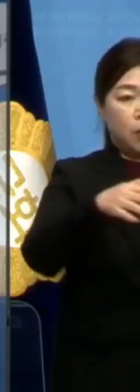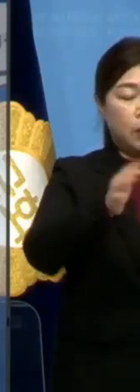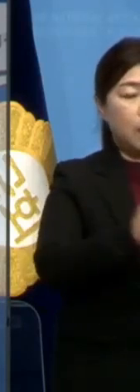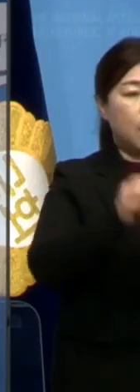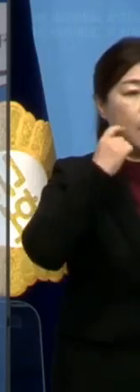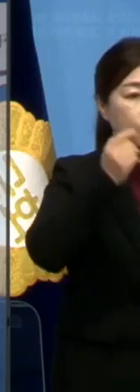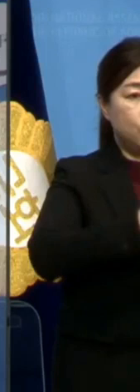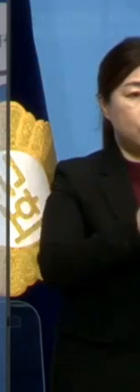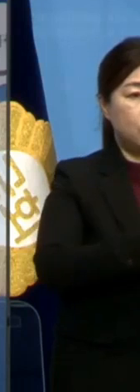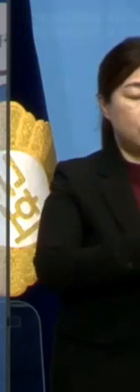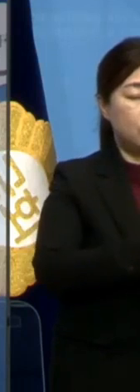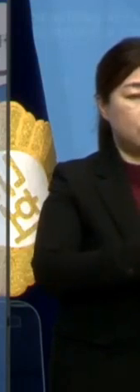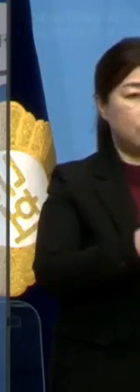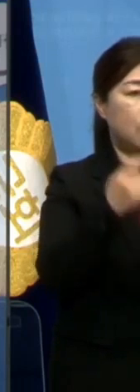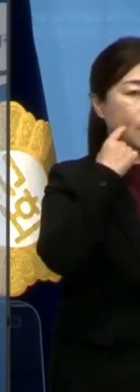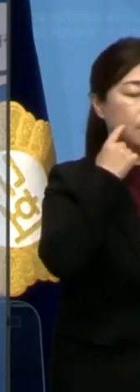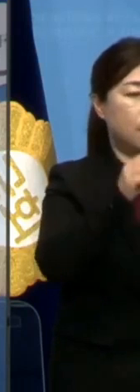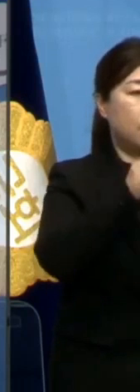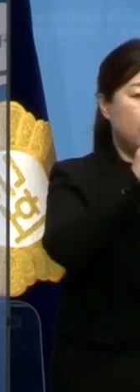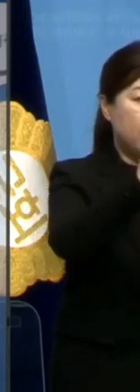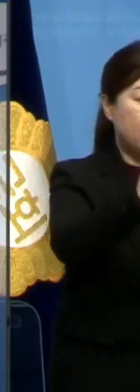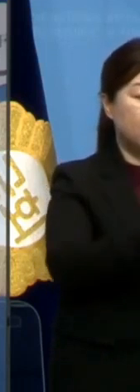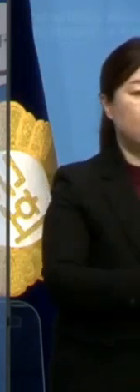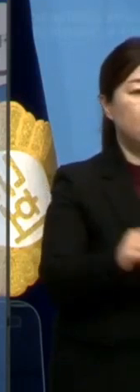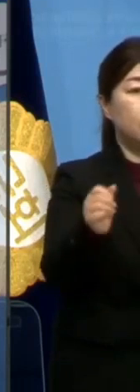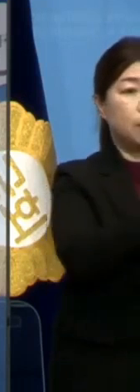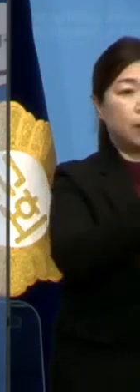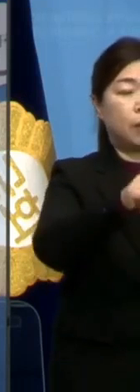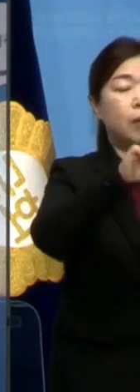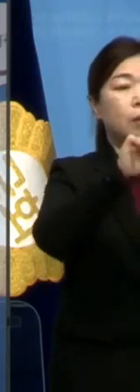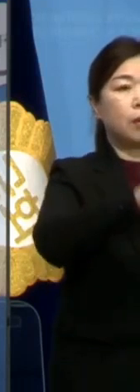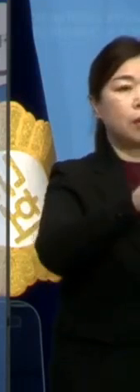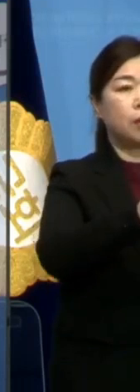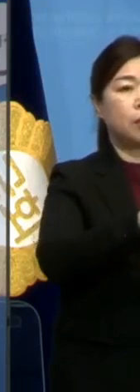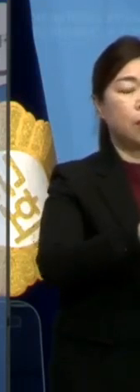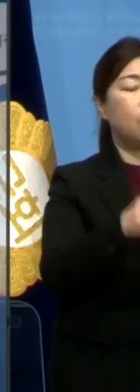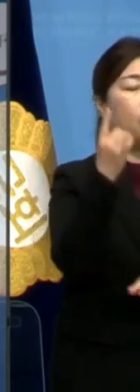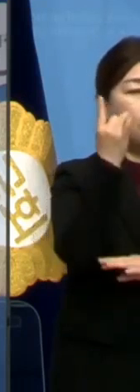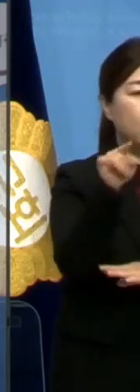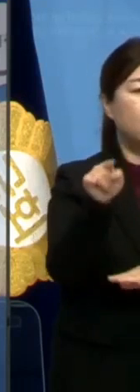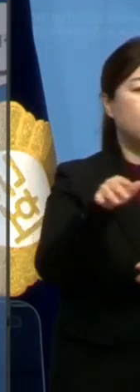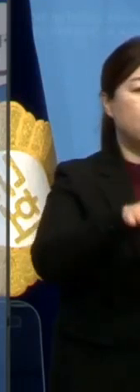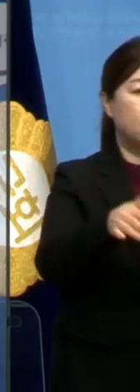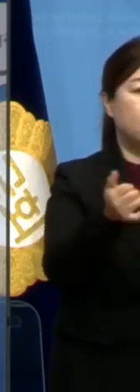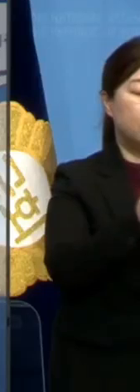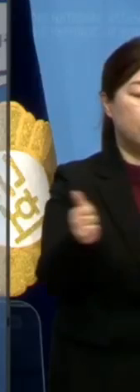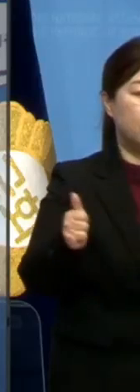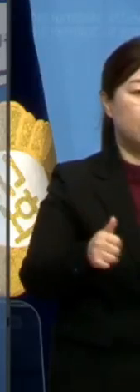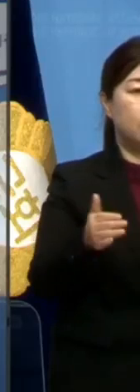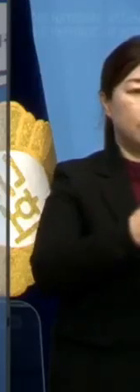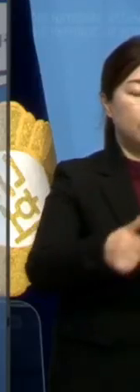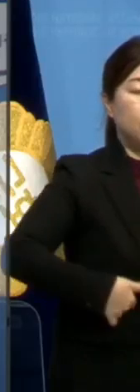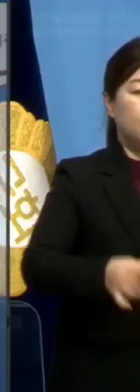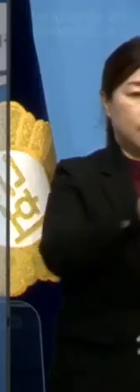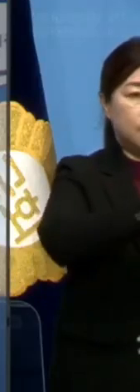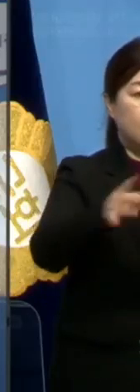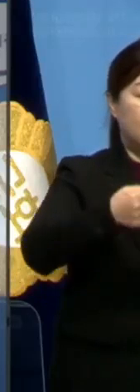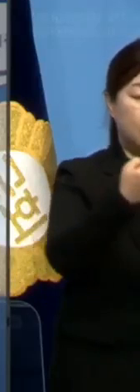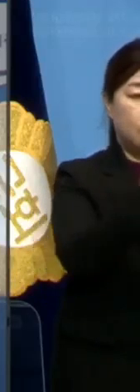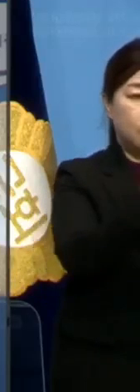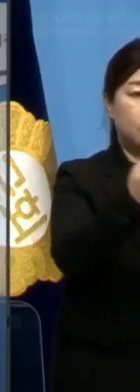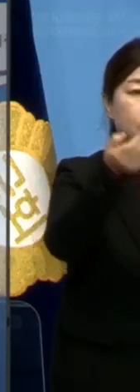가짜뉴스나 흑색선전, 양념폭탄은 원래 그런 사람들이니 단호하게 맞서